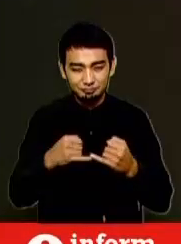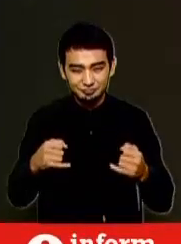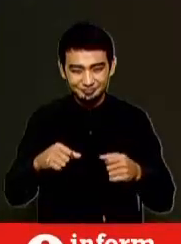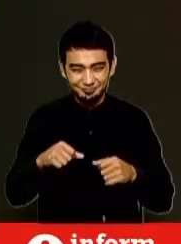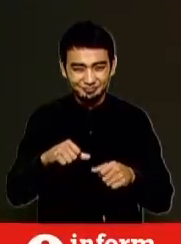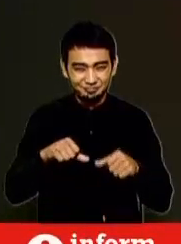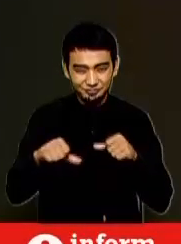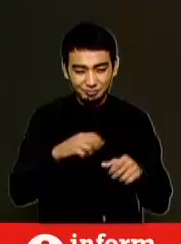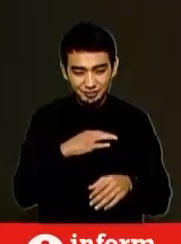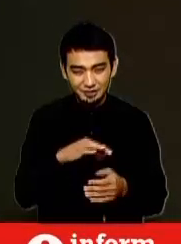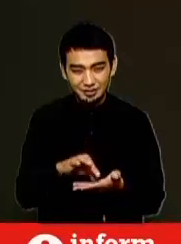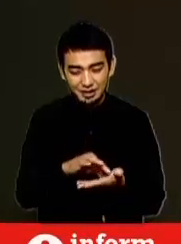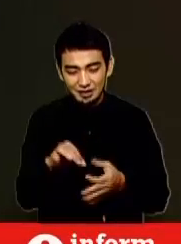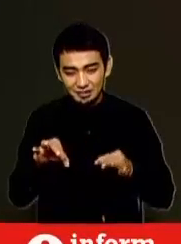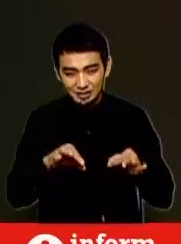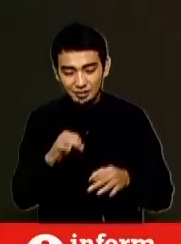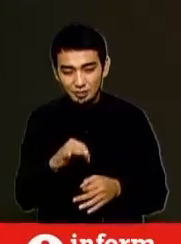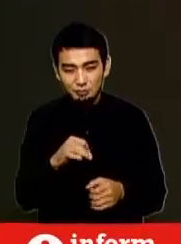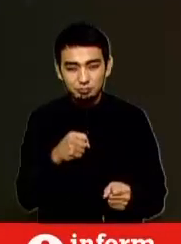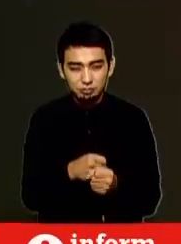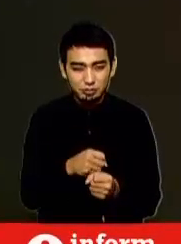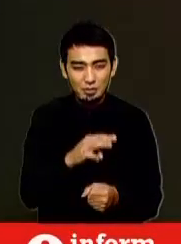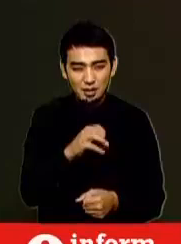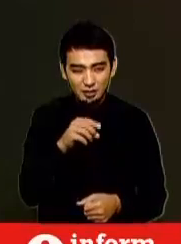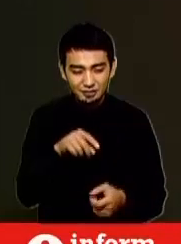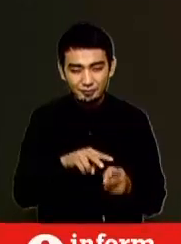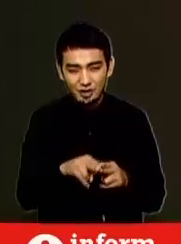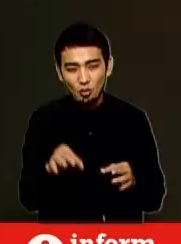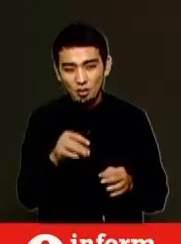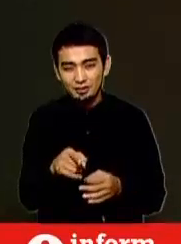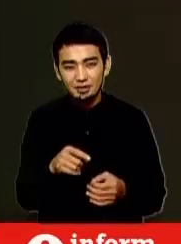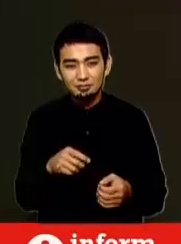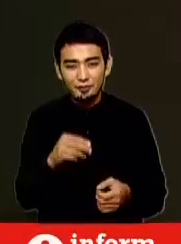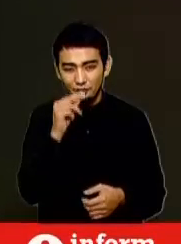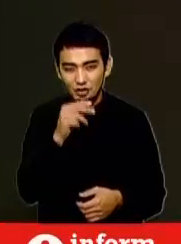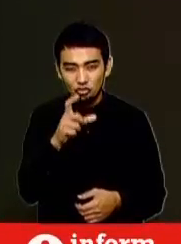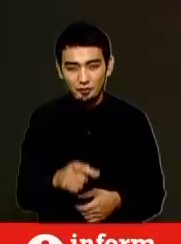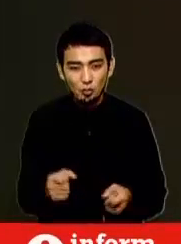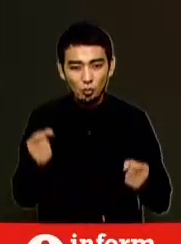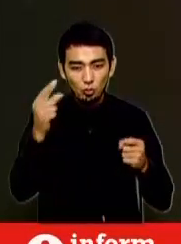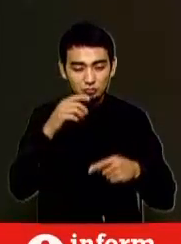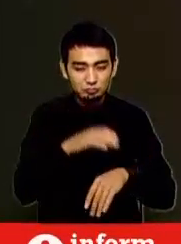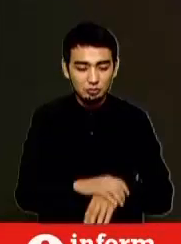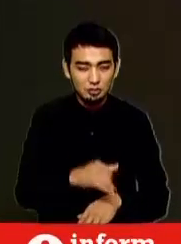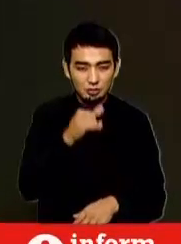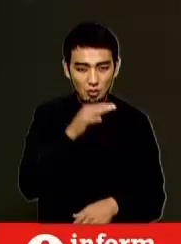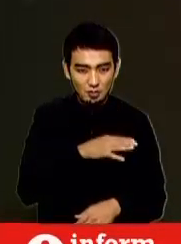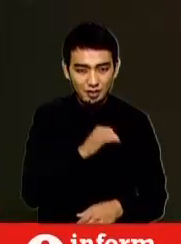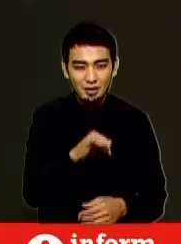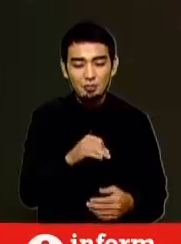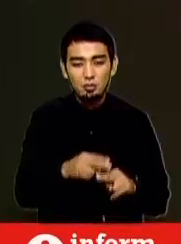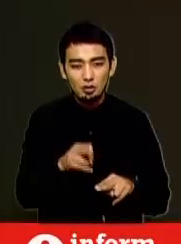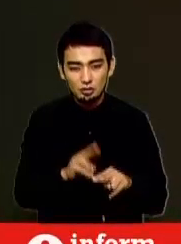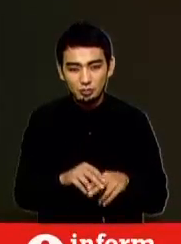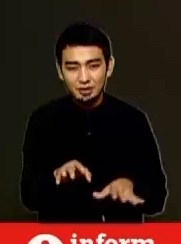көлік соқтығысқаннан кейінгі механикалық зақымдарға сүйене отырып, осы жол жағдайына кінәлі жүргізушіні анықтау мүмкін болмады. Осыған байланысты